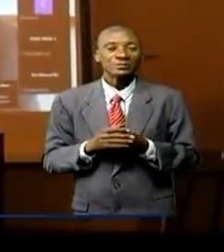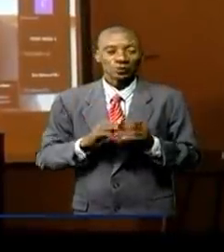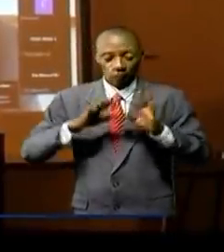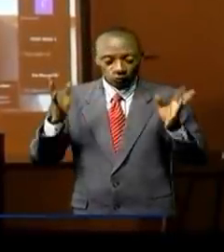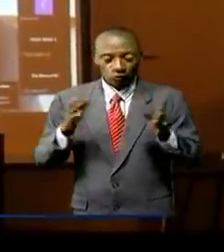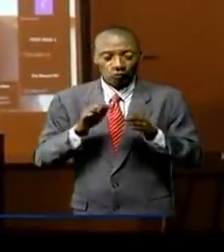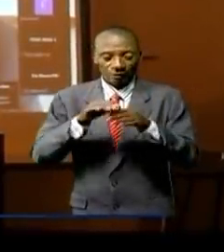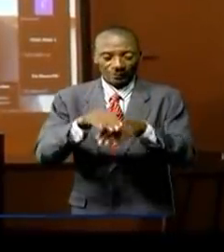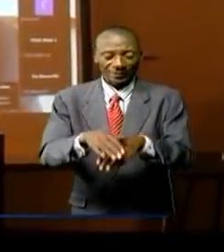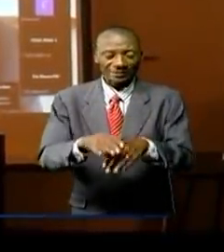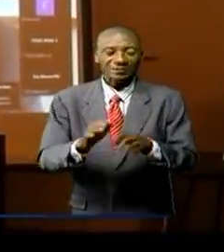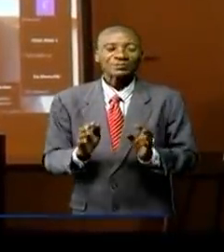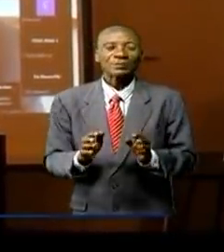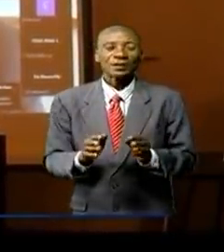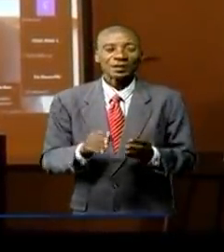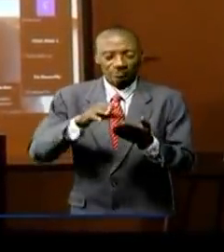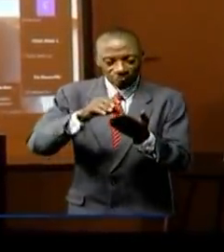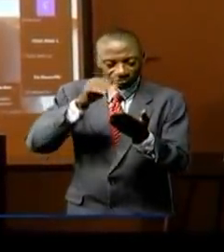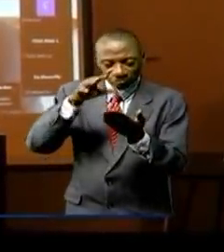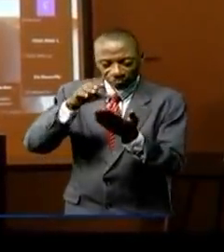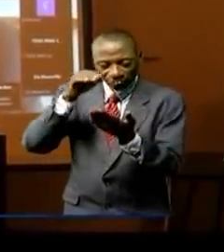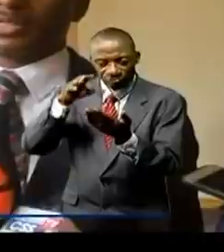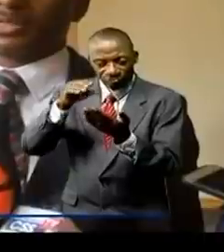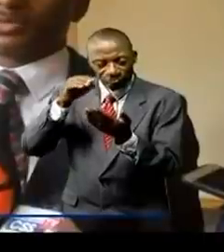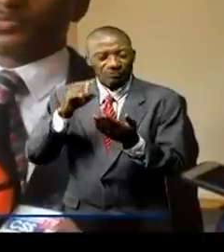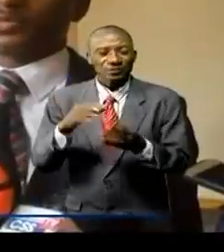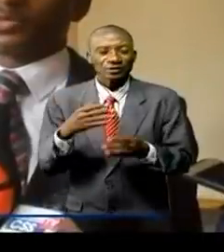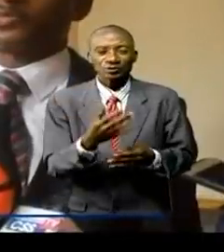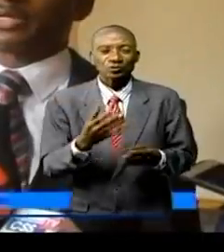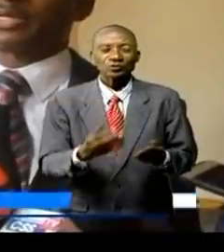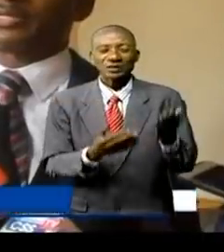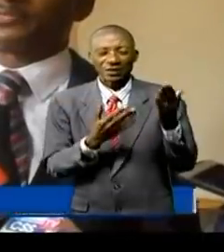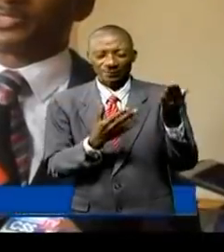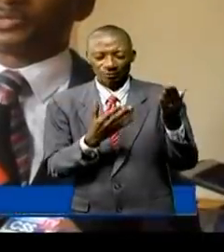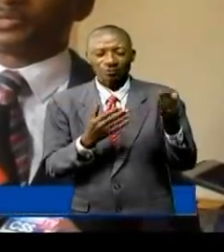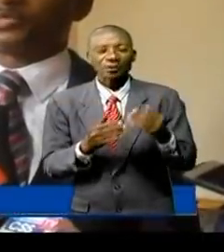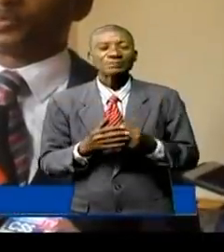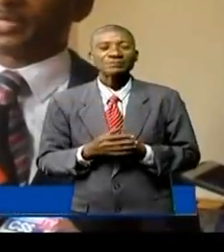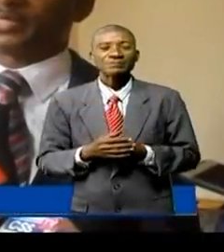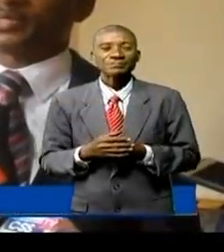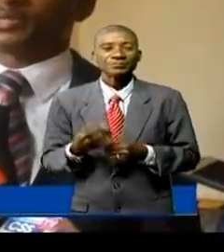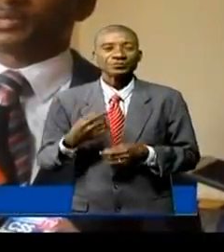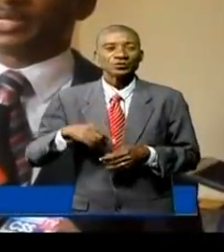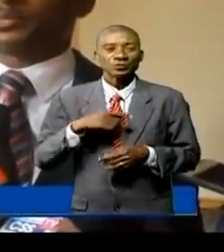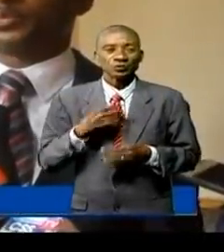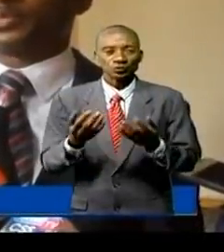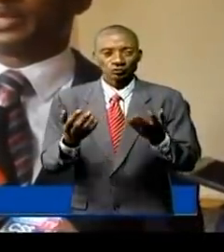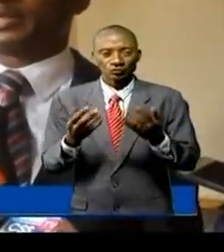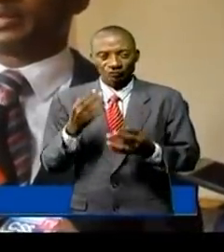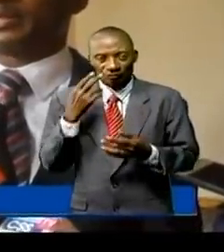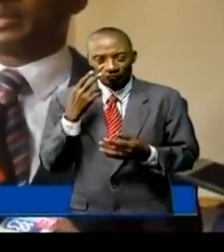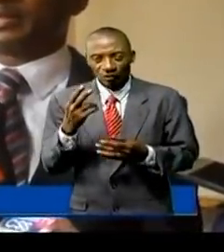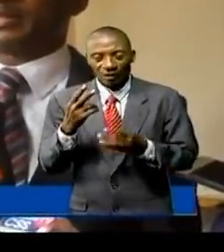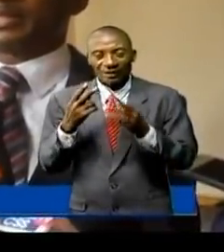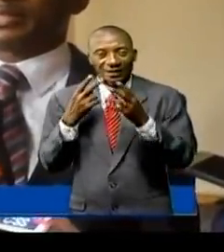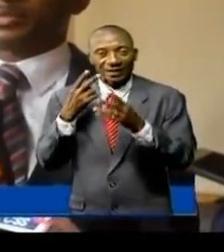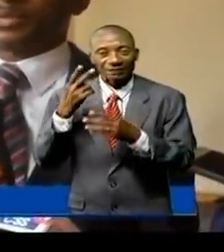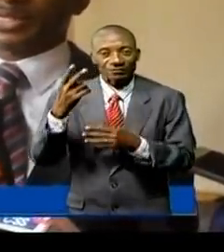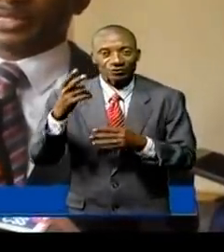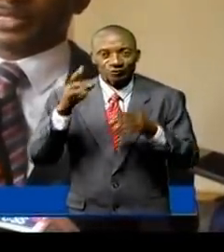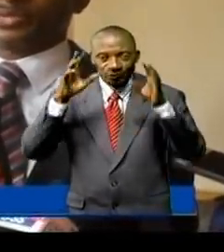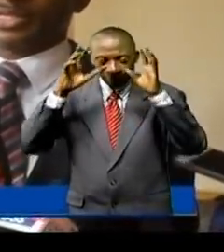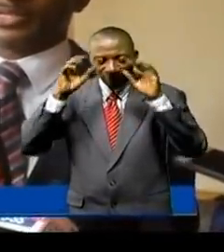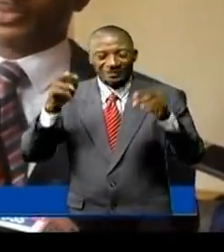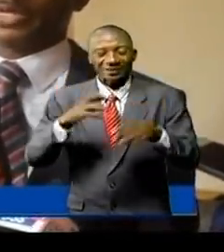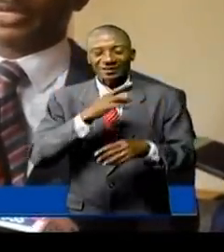bases essentielles pour l'éclosion d'une classe moyenne. Nous voulons voir la vision du président de la République, celle de